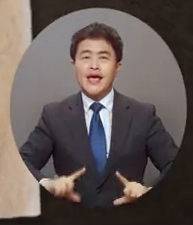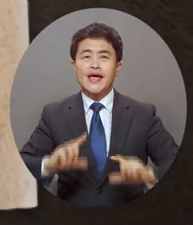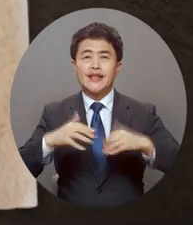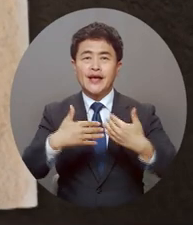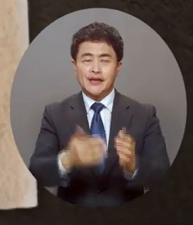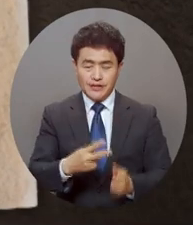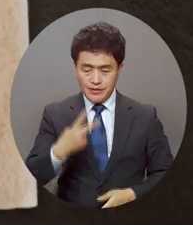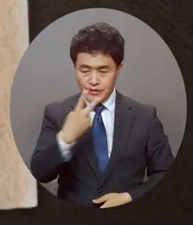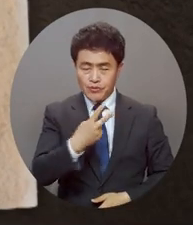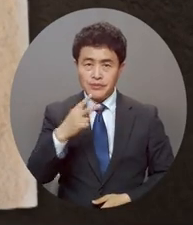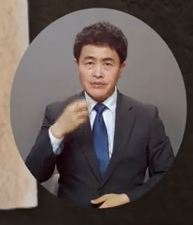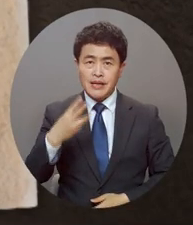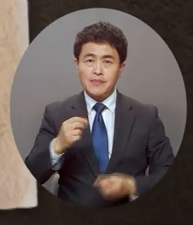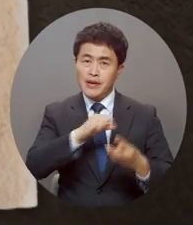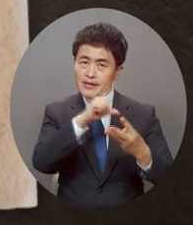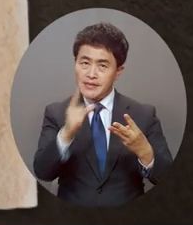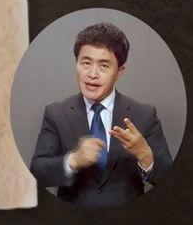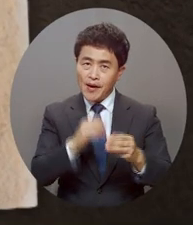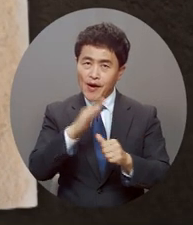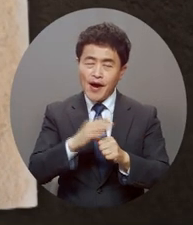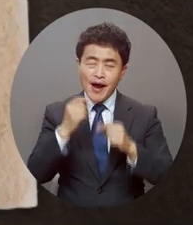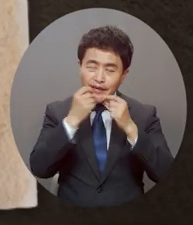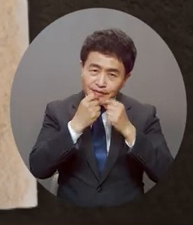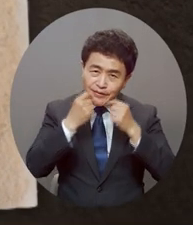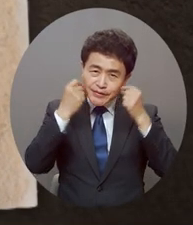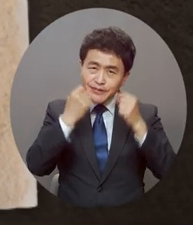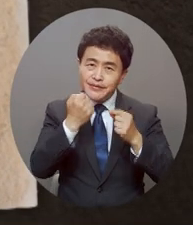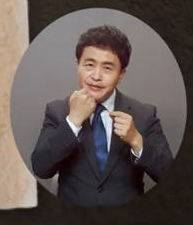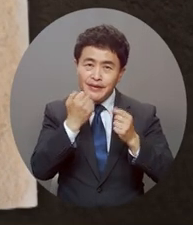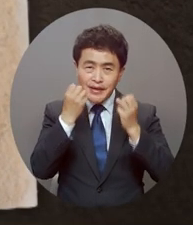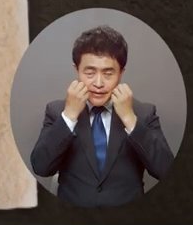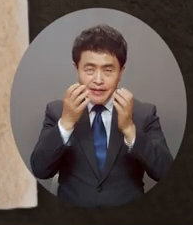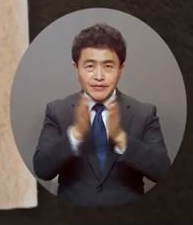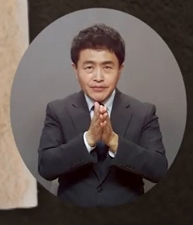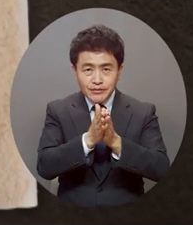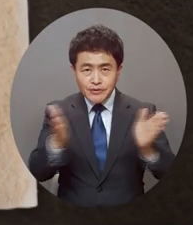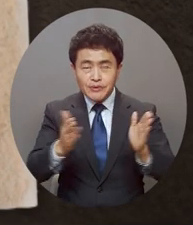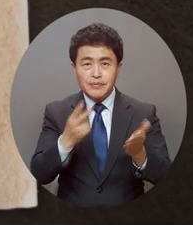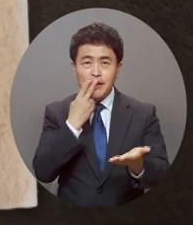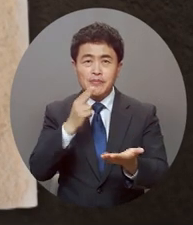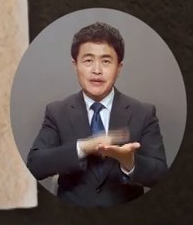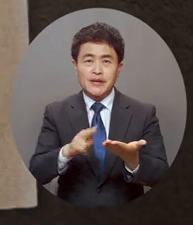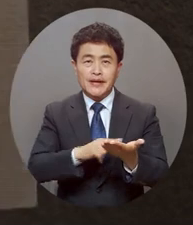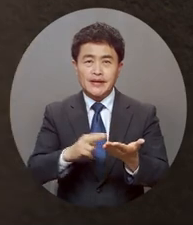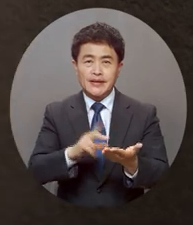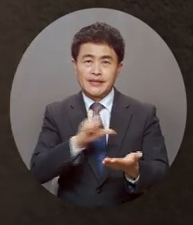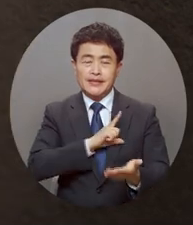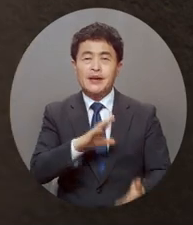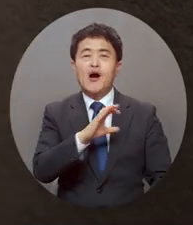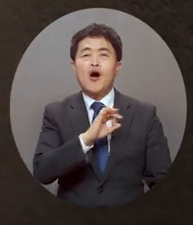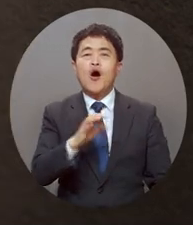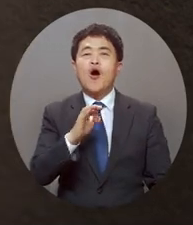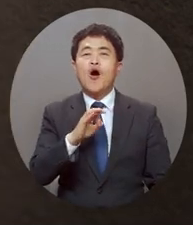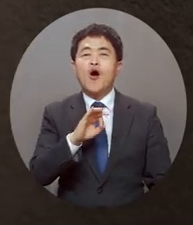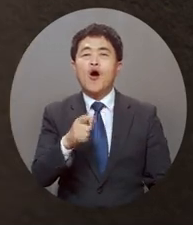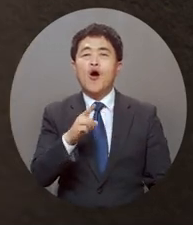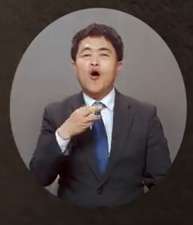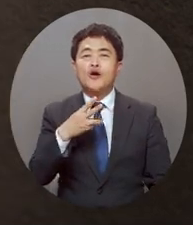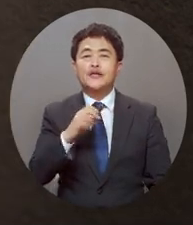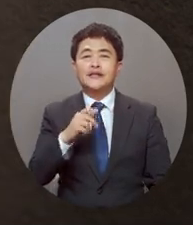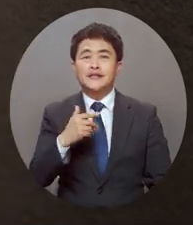3월, 어린이의 웃는 얼굴과 웃음소리로 새 출발을 알린 잡지 어린이. 빼앗긴